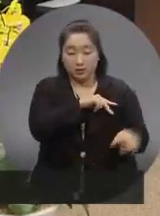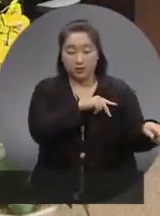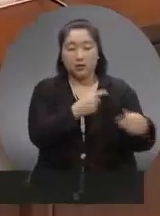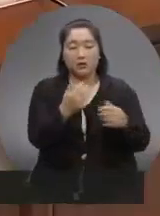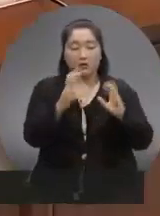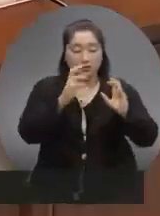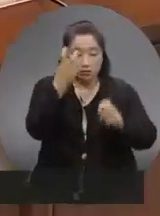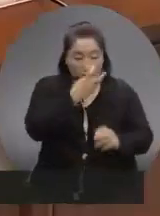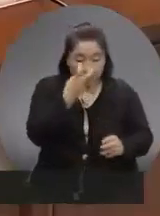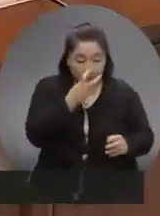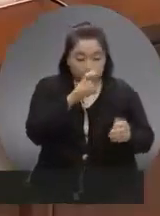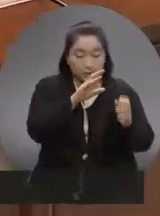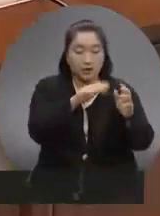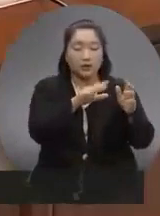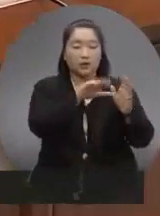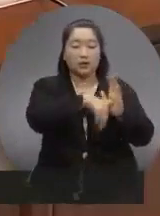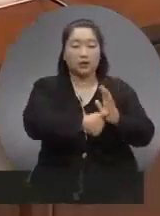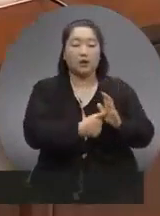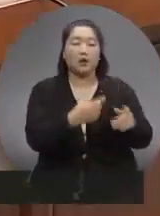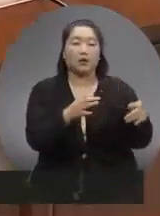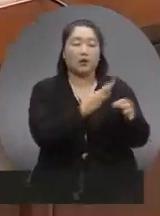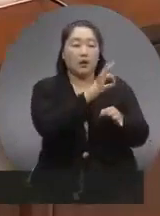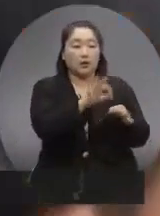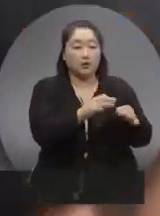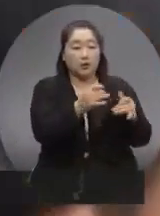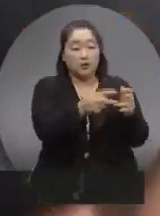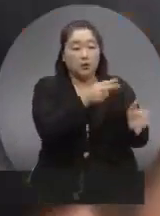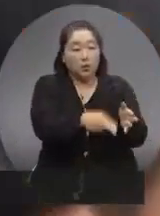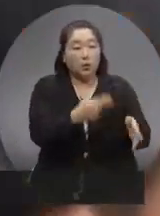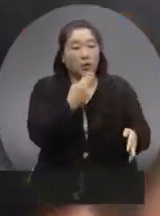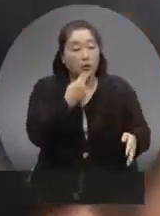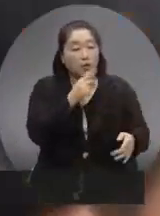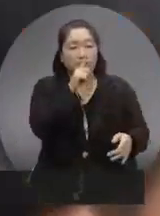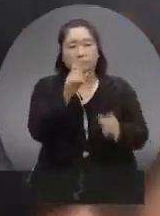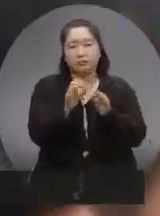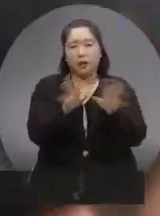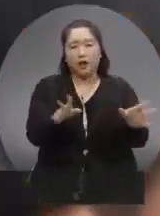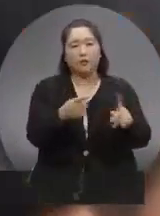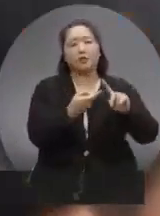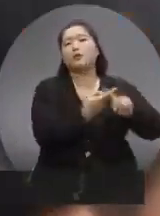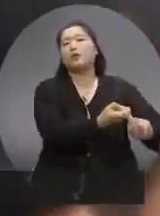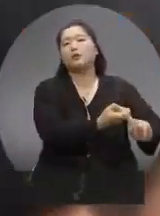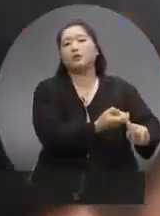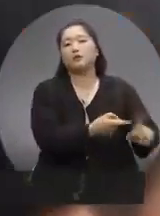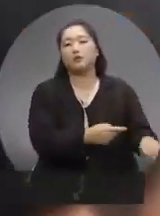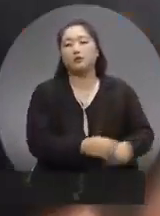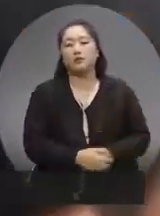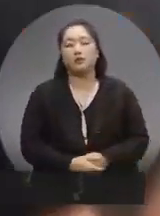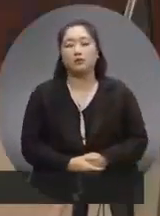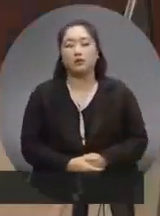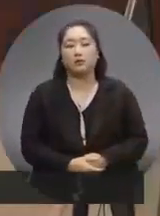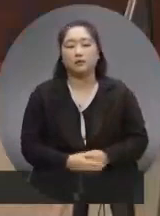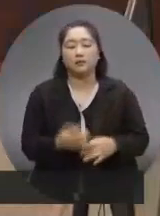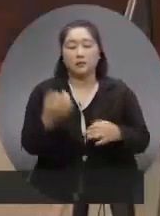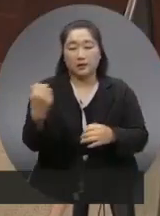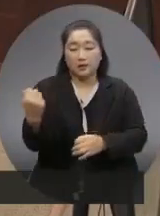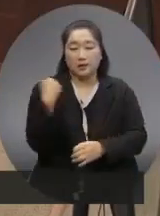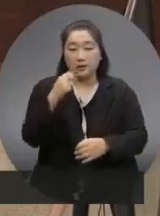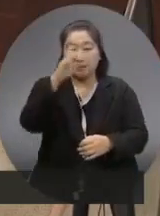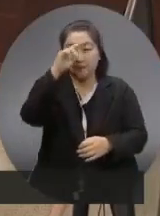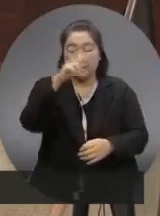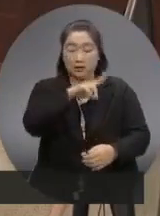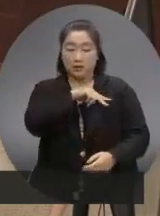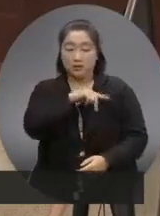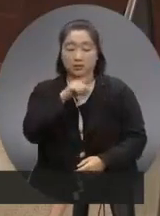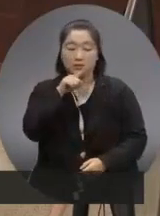국감장에서 행정수도에 역사가 없는 건 말이 안 된다며 편들기에 나섰습니다. 국민의힘 박성민